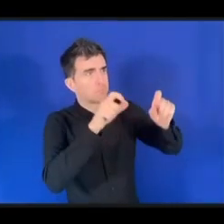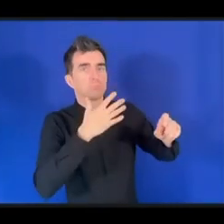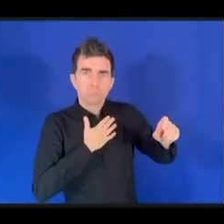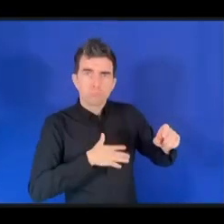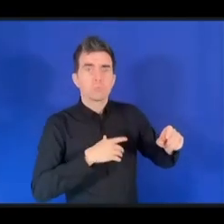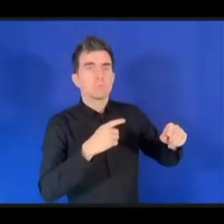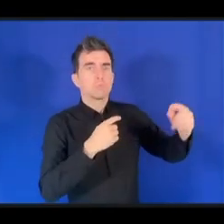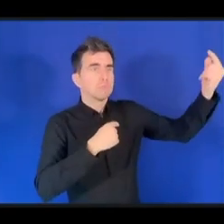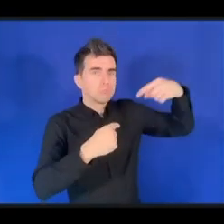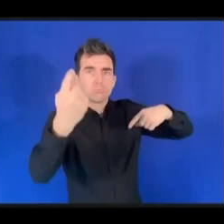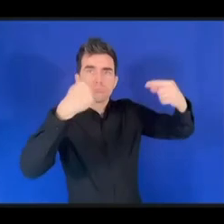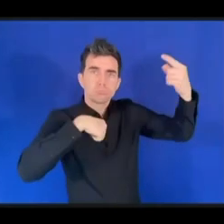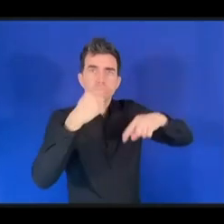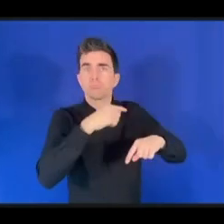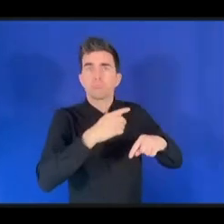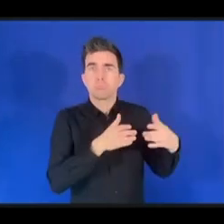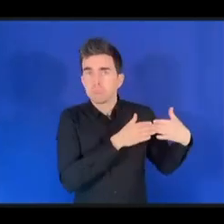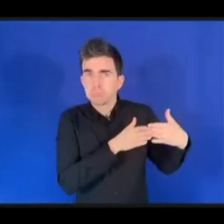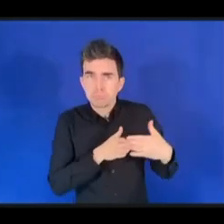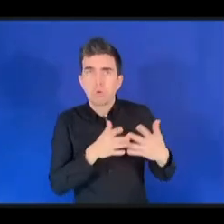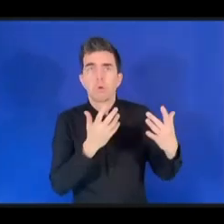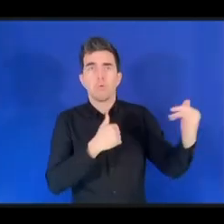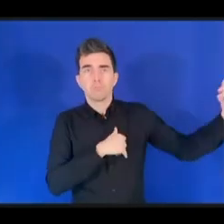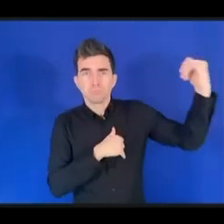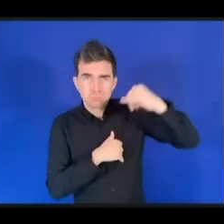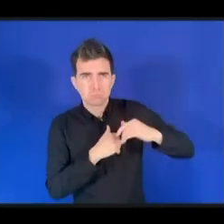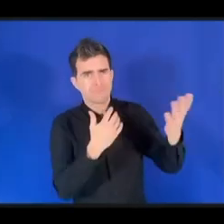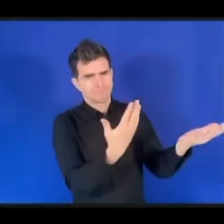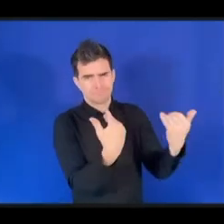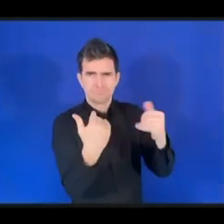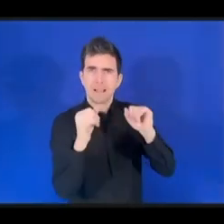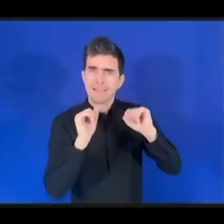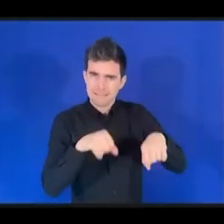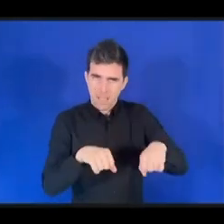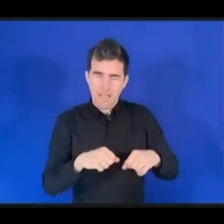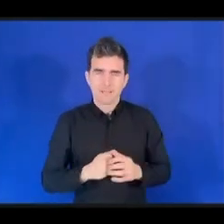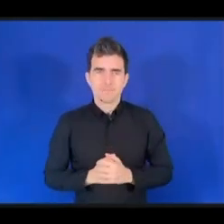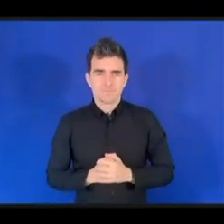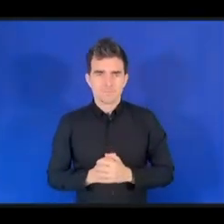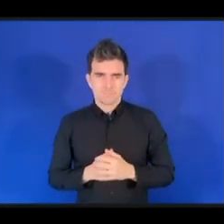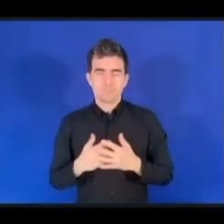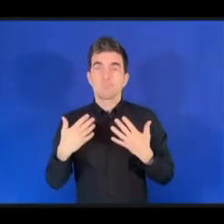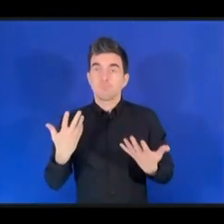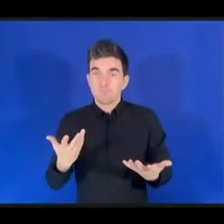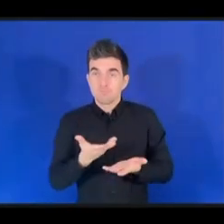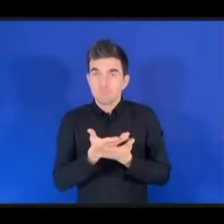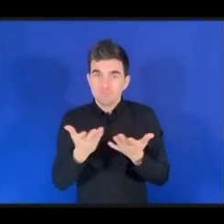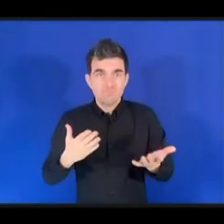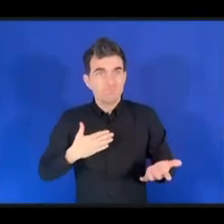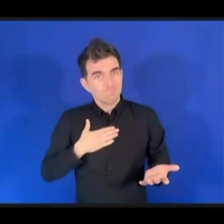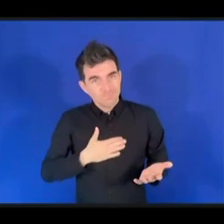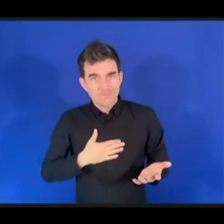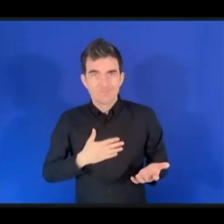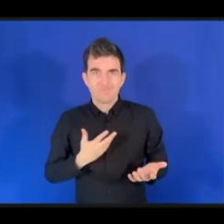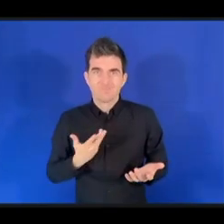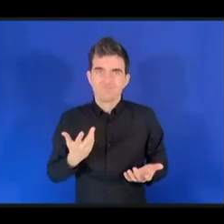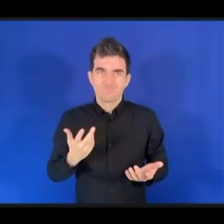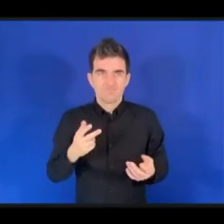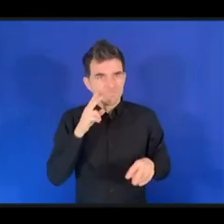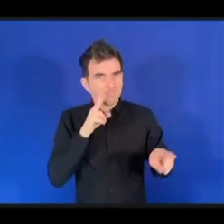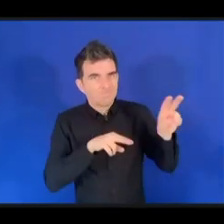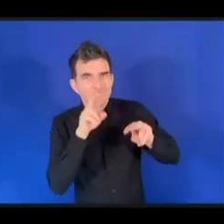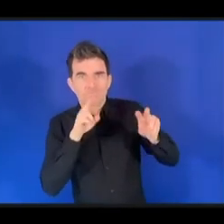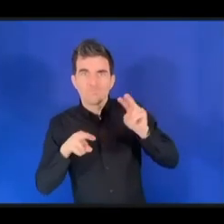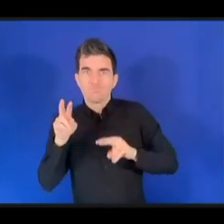もネットで京都の最新情報を感じていただきよろしくお願いします